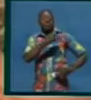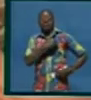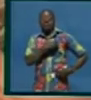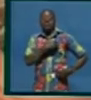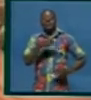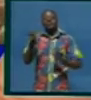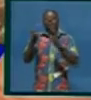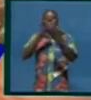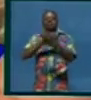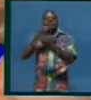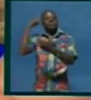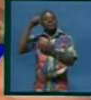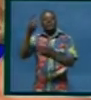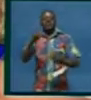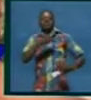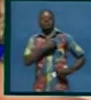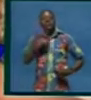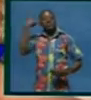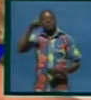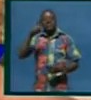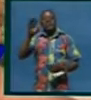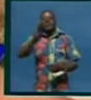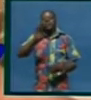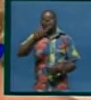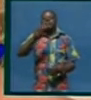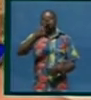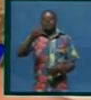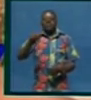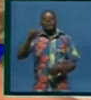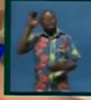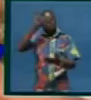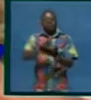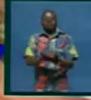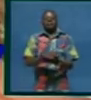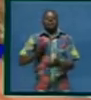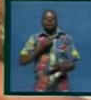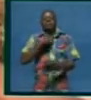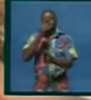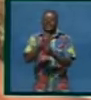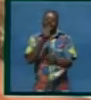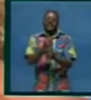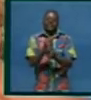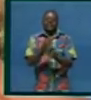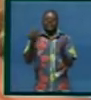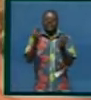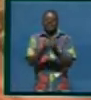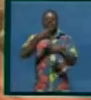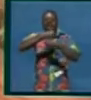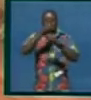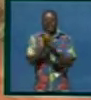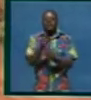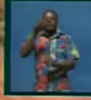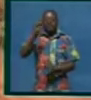phase civique. La phase militaire s'est déroulée à Bama. Et au cours de cette phase, nous avons travaillé en tout cas à créer des conditions